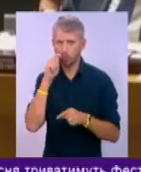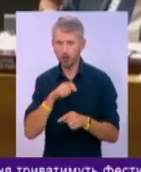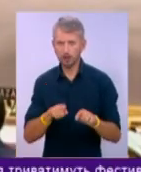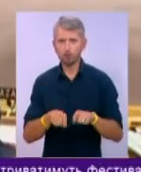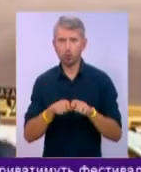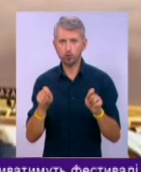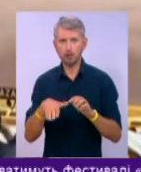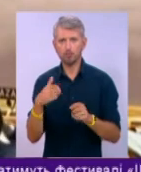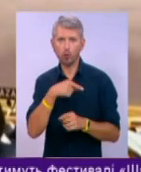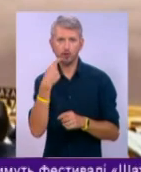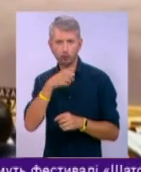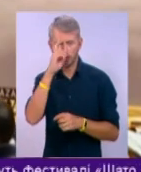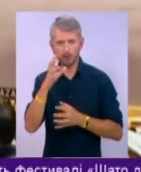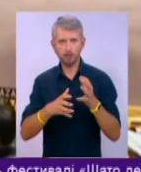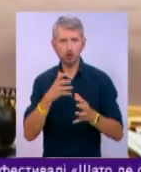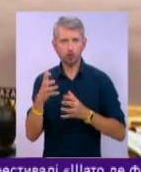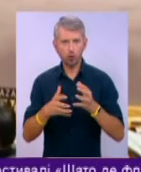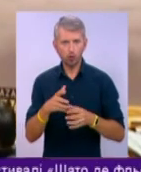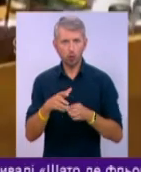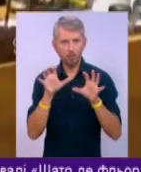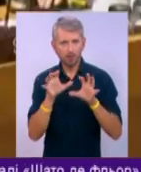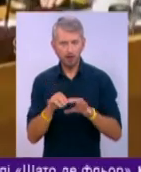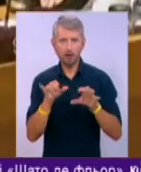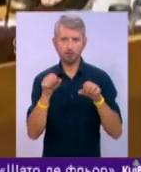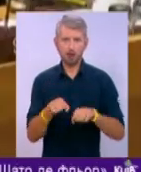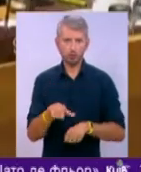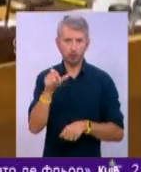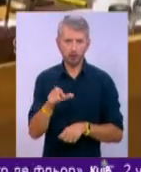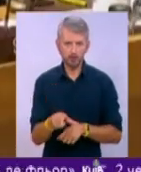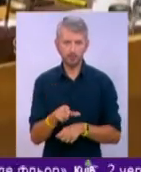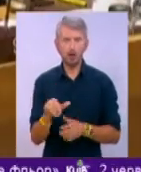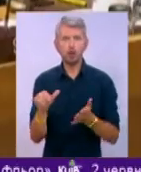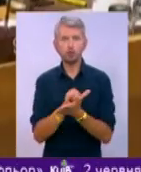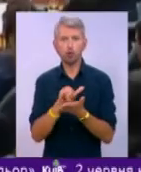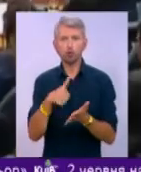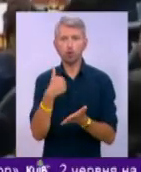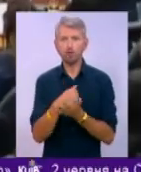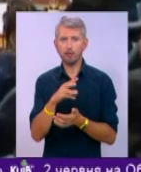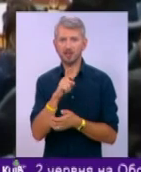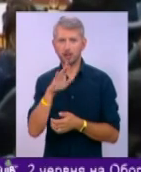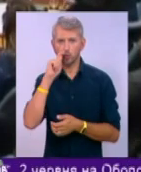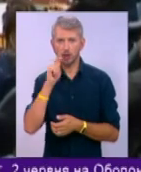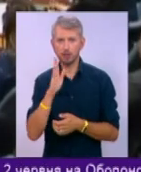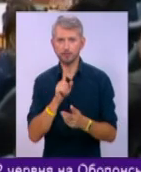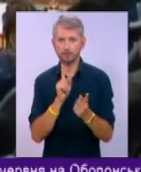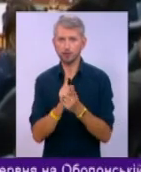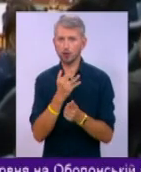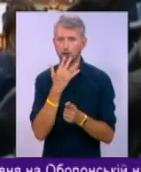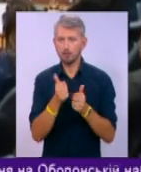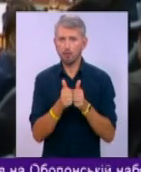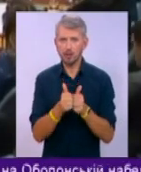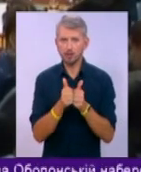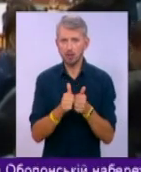боку Російської Федерації міжнародного гуманітарного права і прав людини. У Нью-Йорку голова МЗС України зустрінеться з